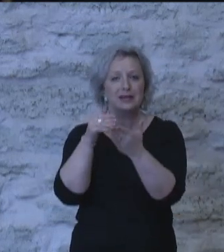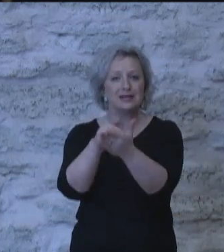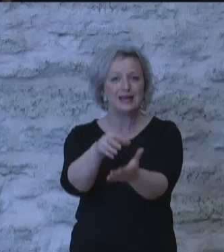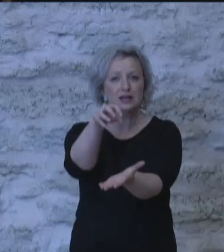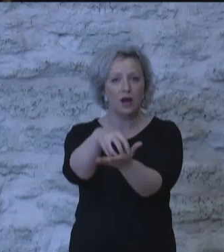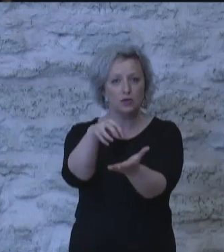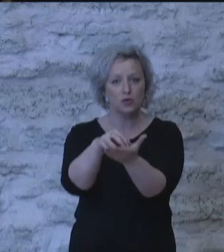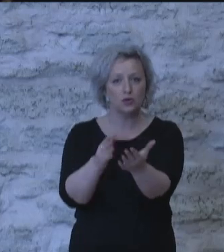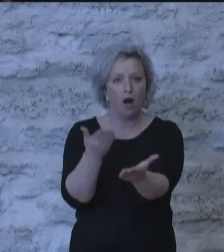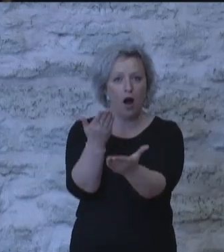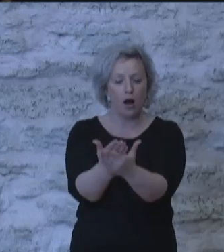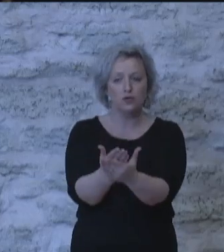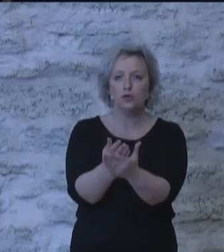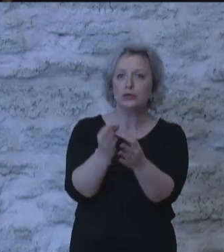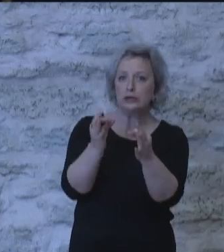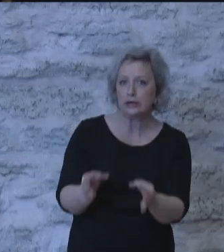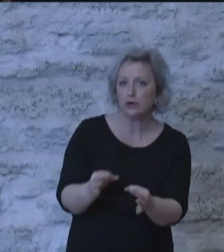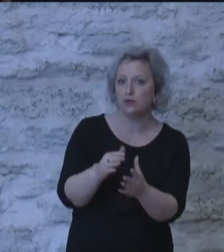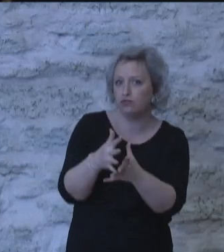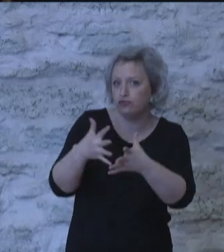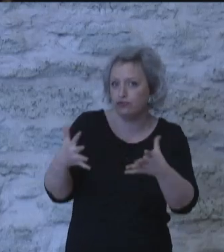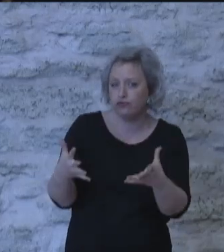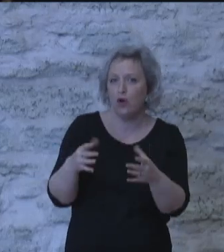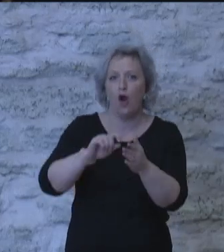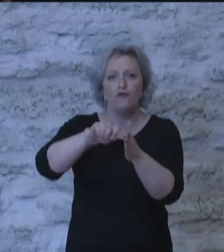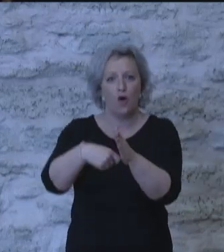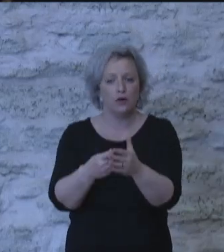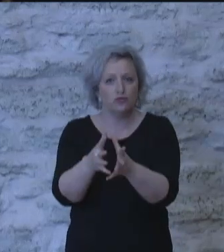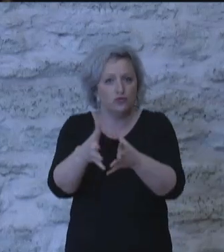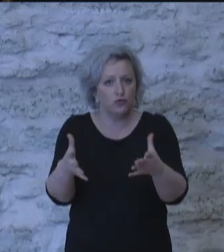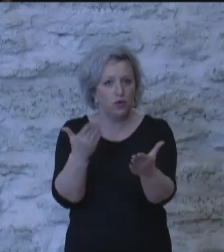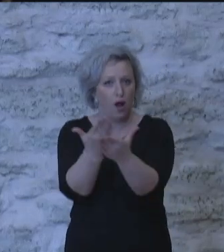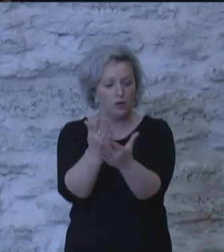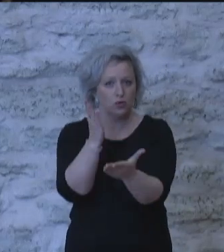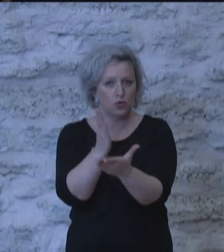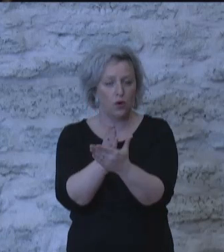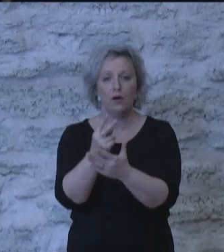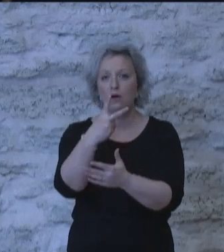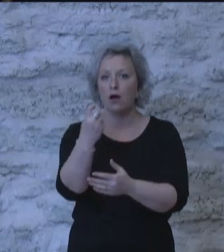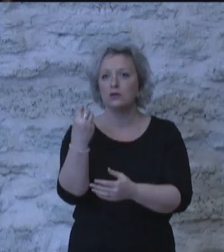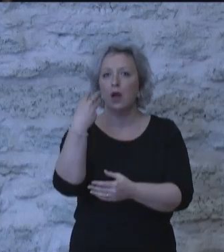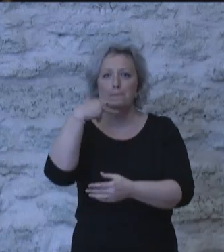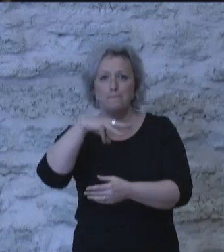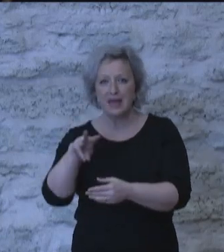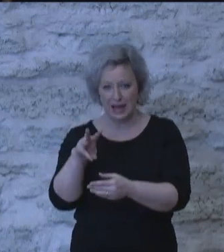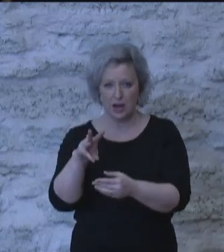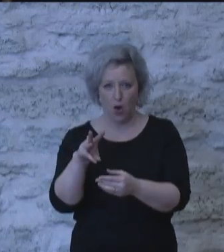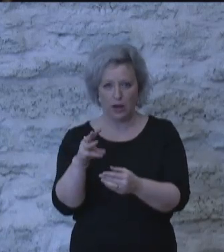õigused ja valitused. Maailu edendamise sihtasutusele on usaldatud ena kui 200 miljonit kriisipaketist,